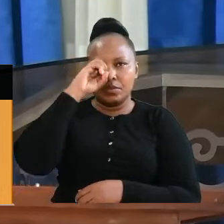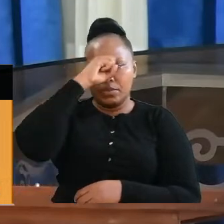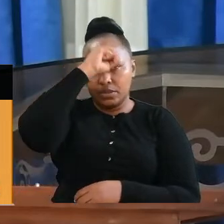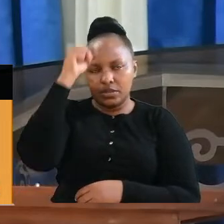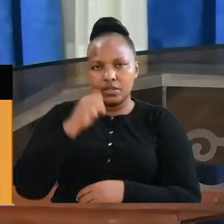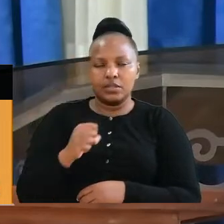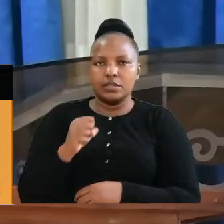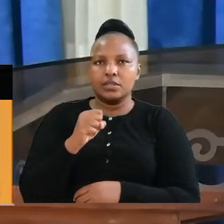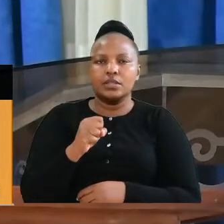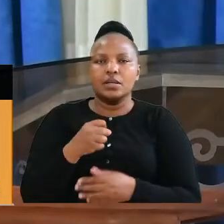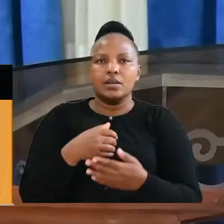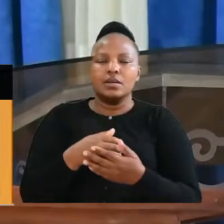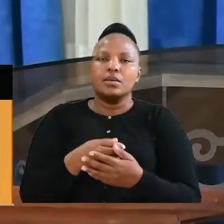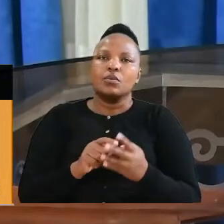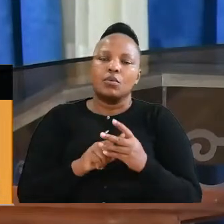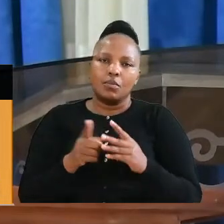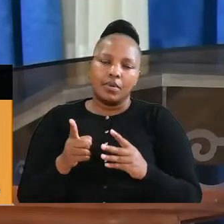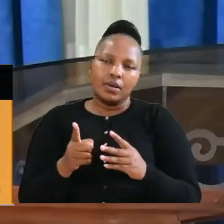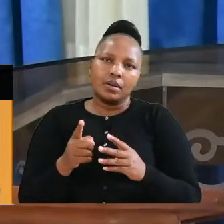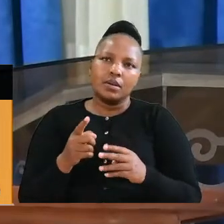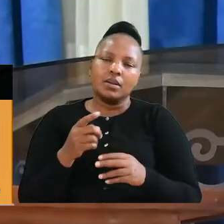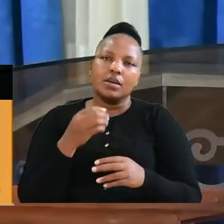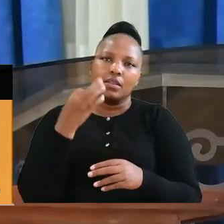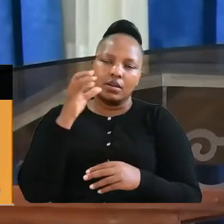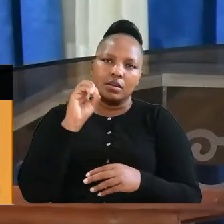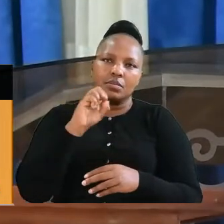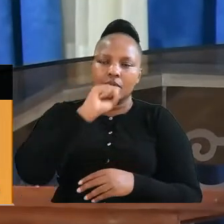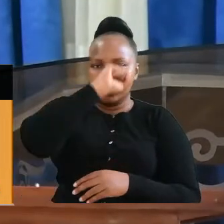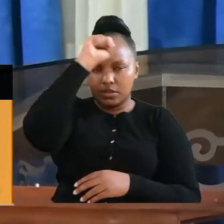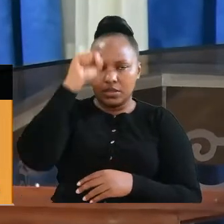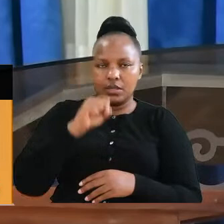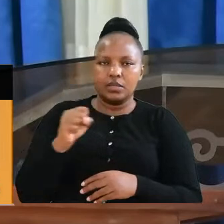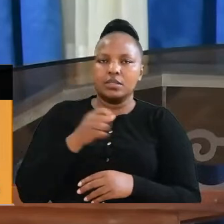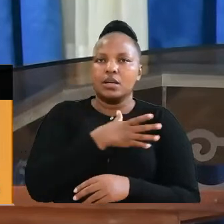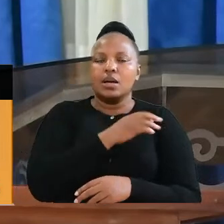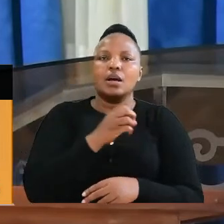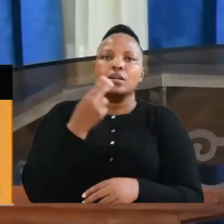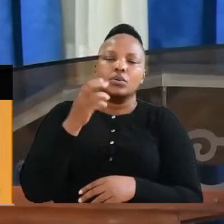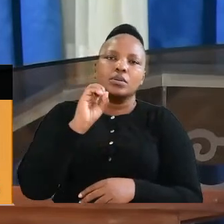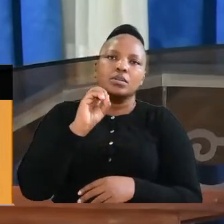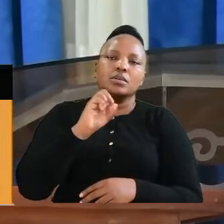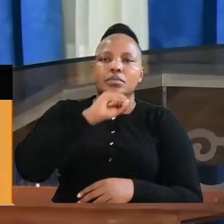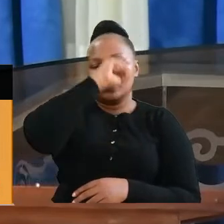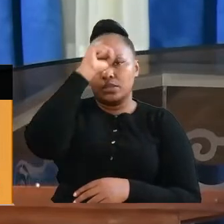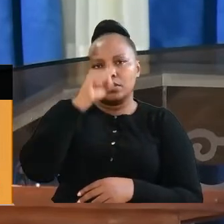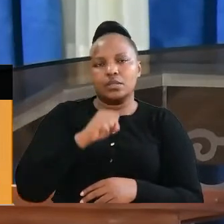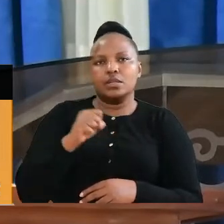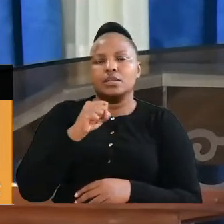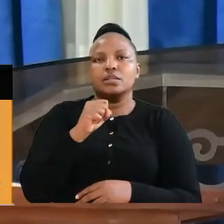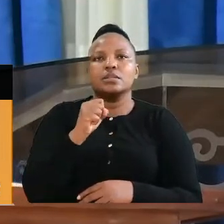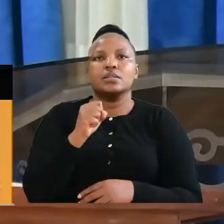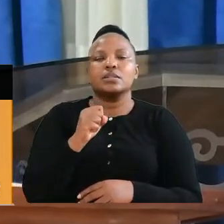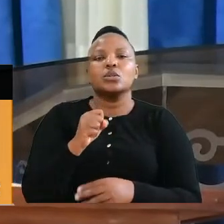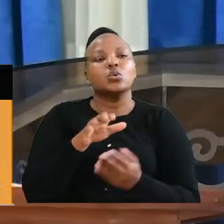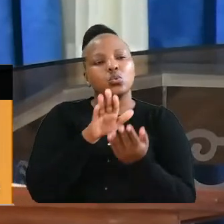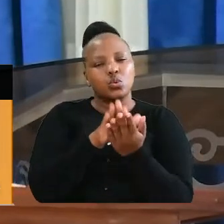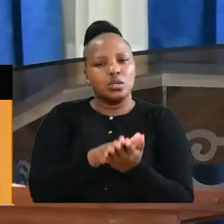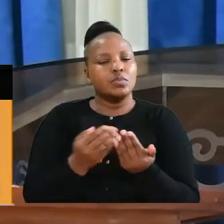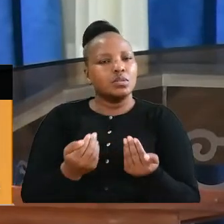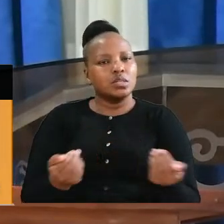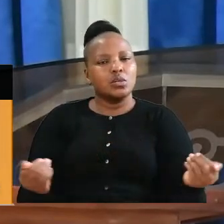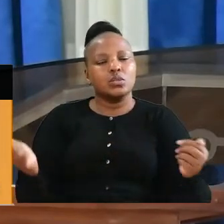30% before midterm, and 20% before we do the exams, and that way we are going to have the child sustained at